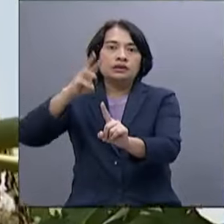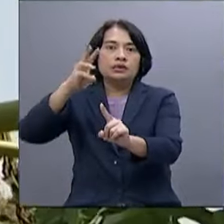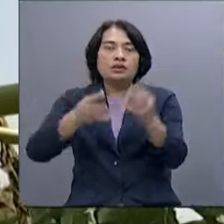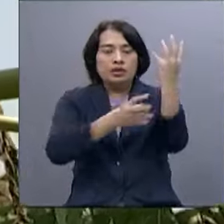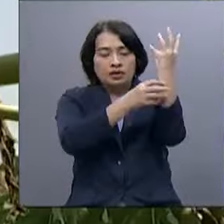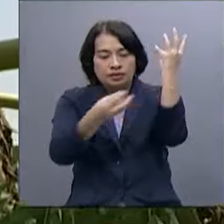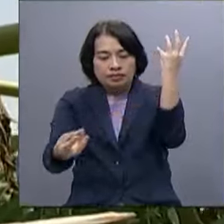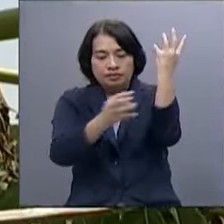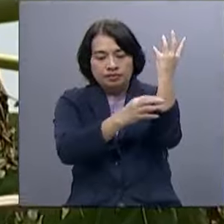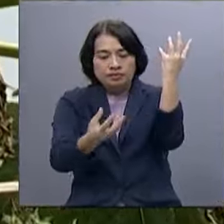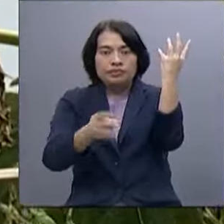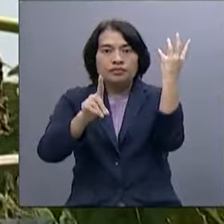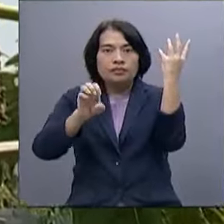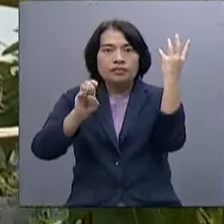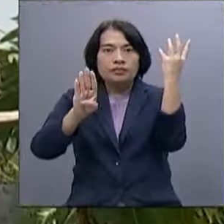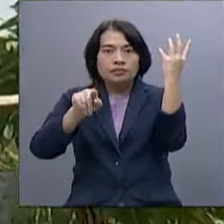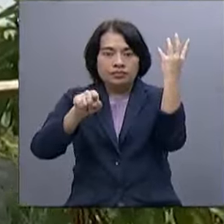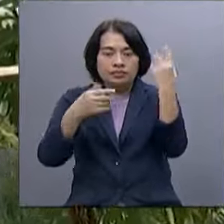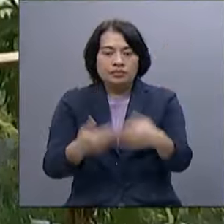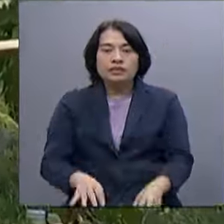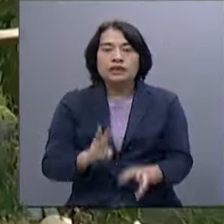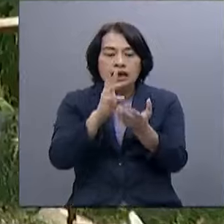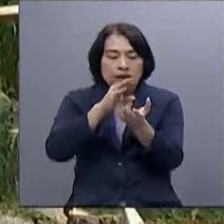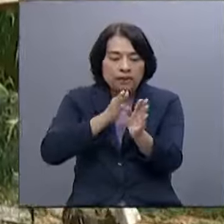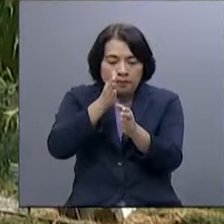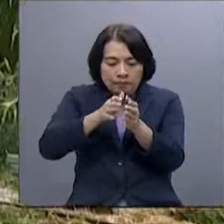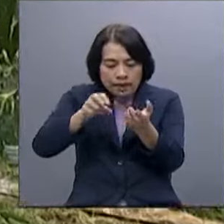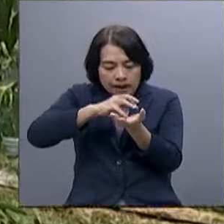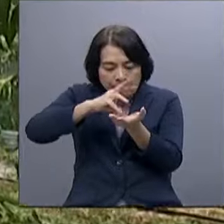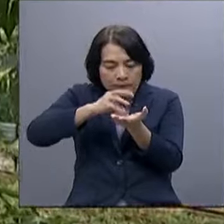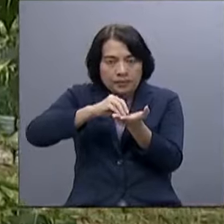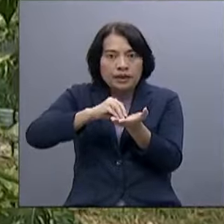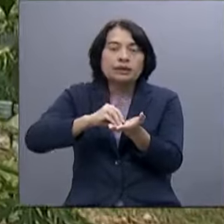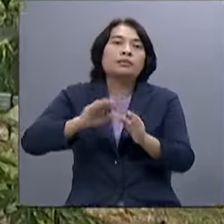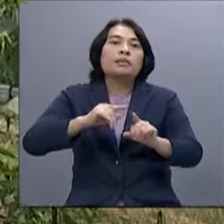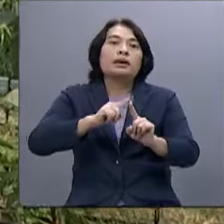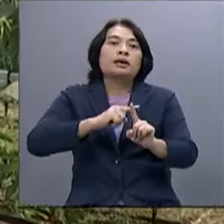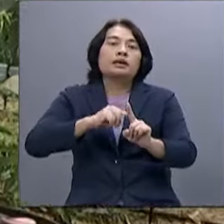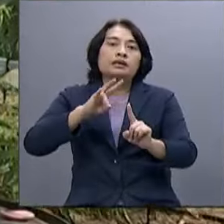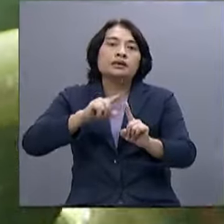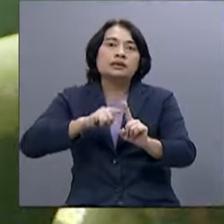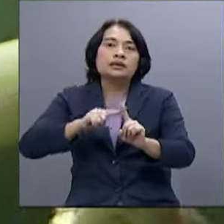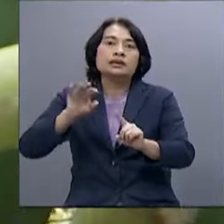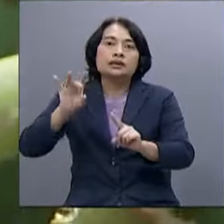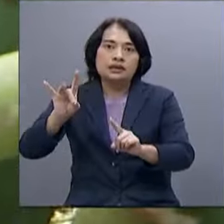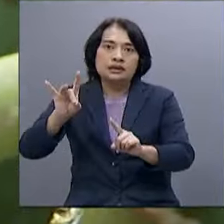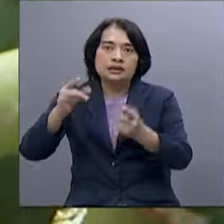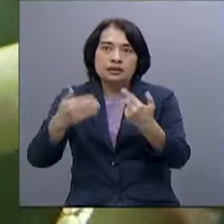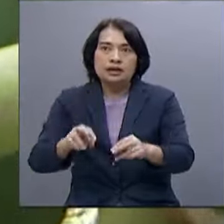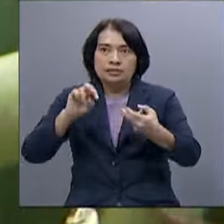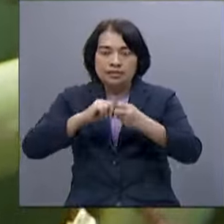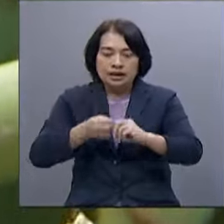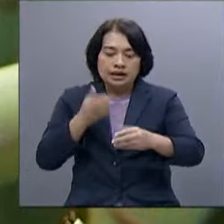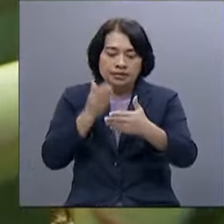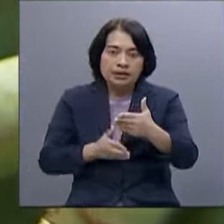ลูกดิบนะครับถ้าเป็นเมล็ดพันธุ์ก็ประมาณใช้เวลา 7-8 เดือนถึงจะเก็บเมล็ดพันธุ์ได้ครับอุปสรรคที่เจอที่ผ่านมานะครับก็จะเป็น